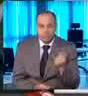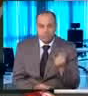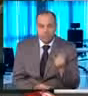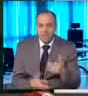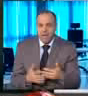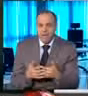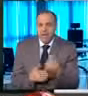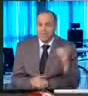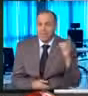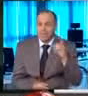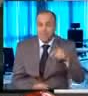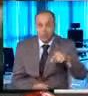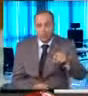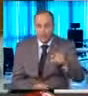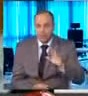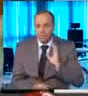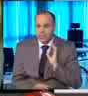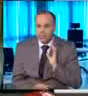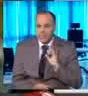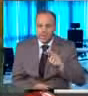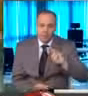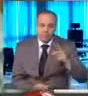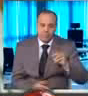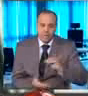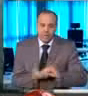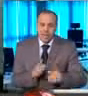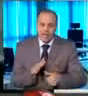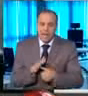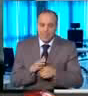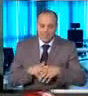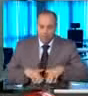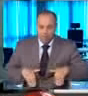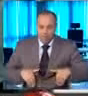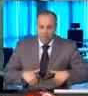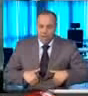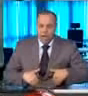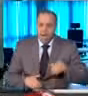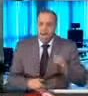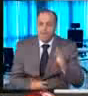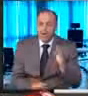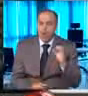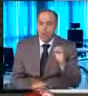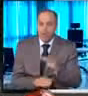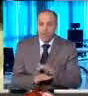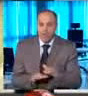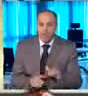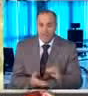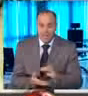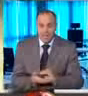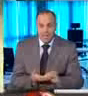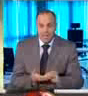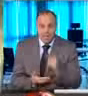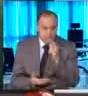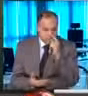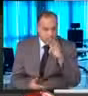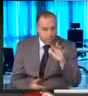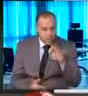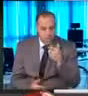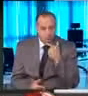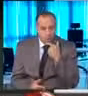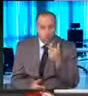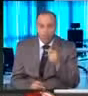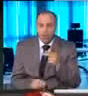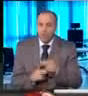البلاد في ديسمبر المقبل، خلفا لإدارة الرئيس المنتهية ولايته باراك أوباما. إدارة من المتوقع أن تضم